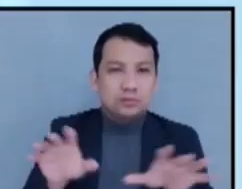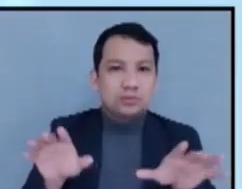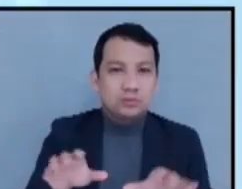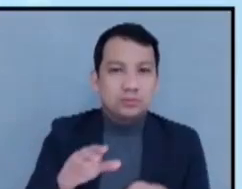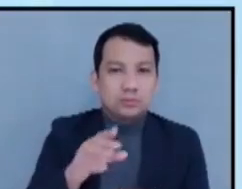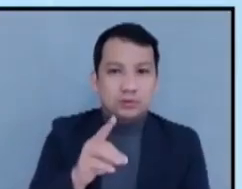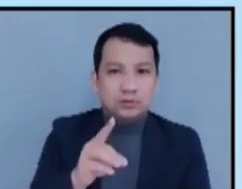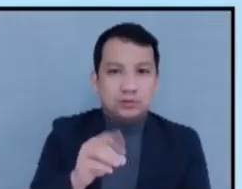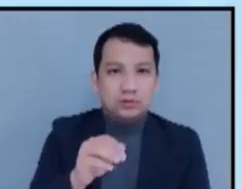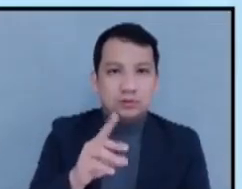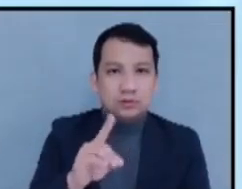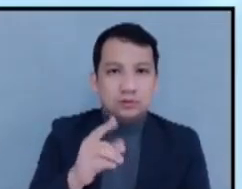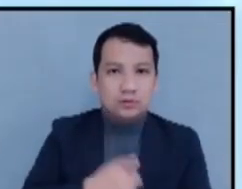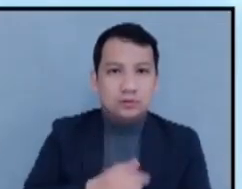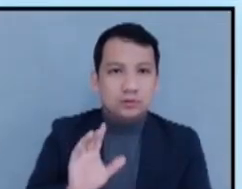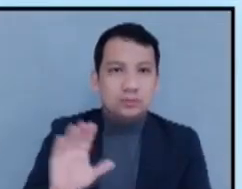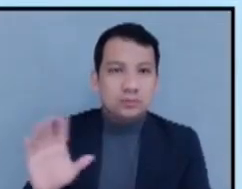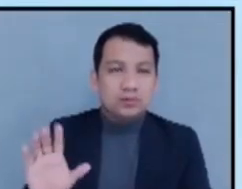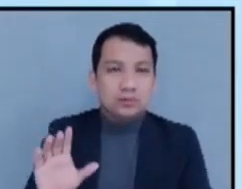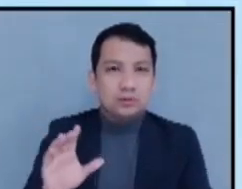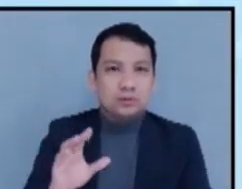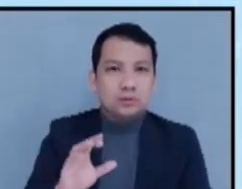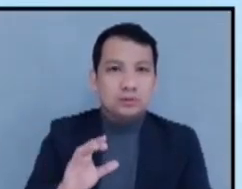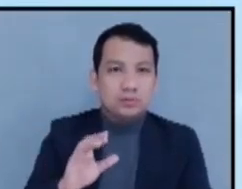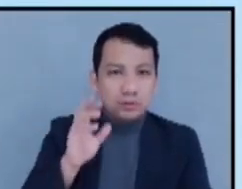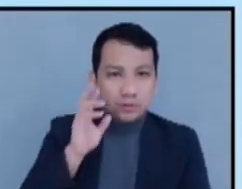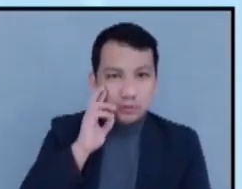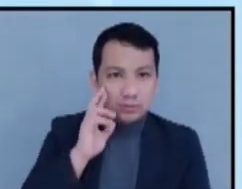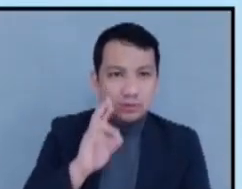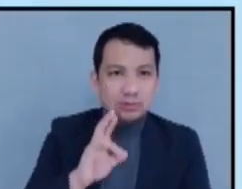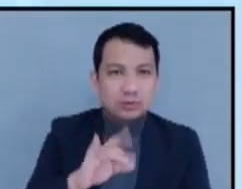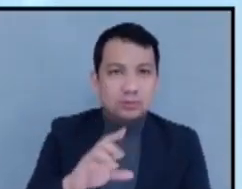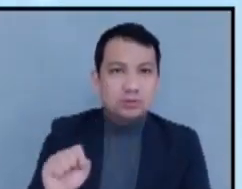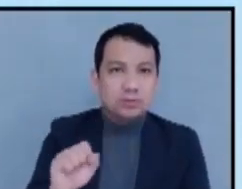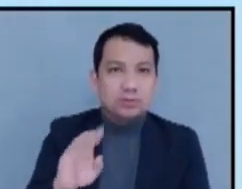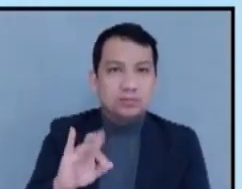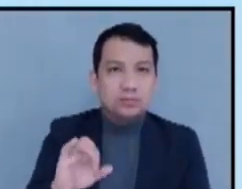sa ilalim pa rin ito ng direksyon ng Russo Brothers na sina Joe at Anthony Russo.